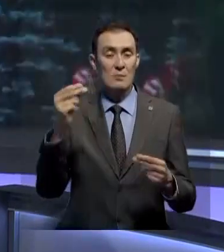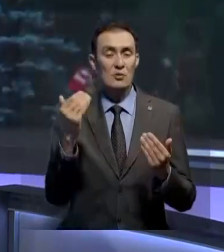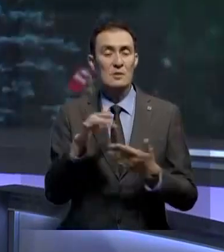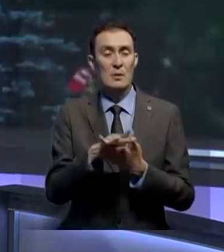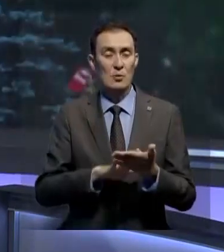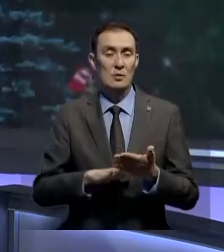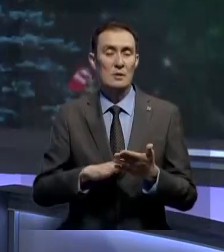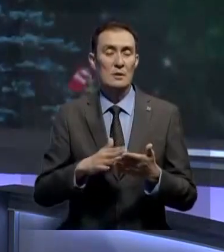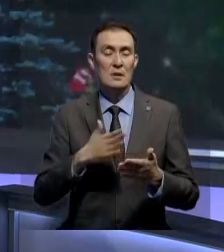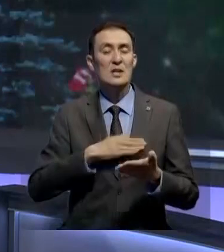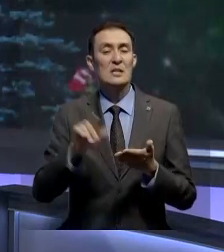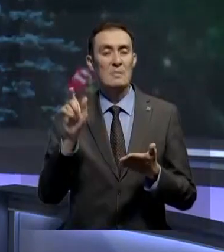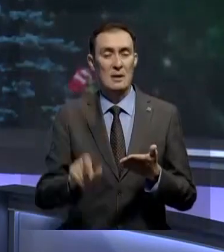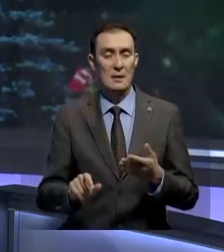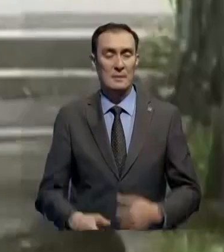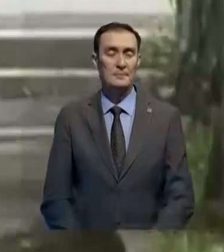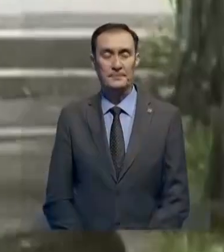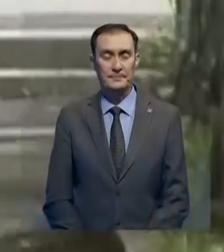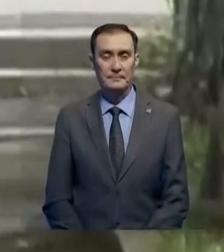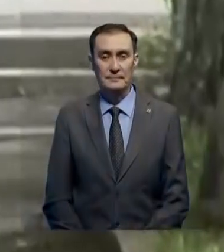наш корреспондент Григорий Беденко.